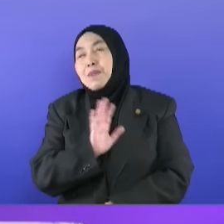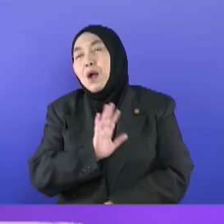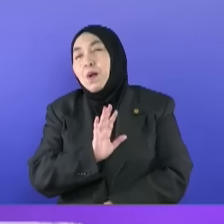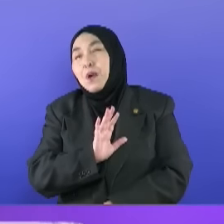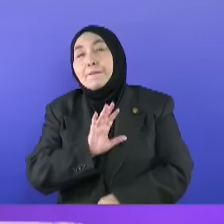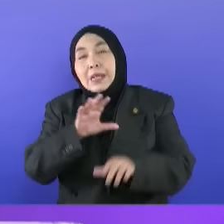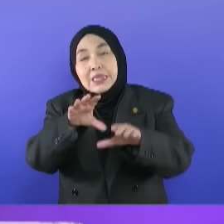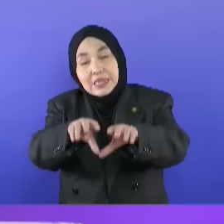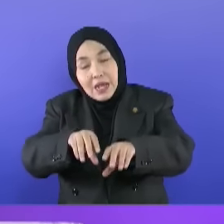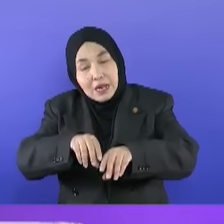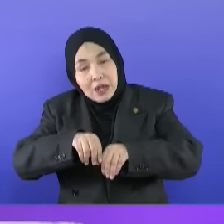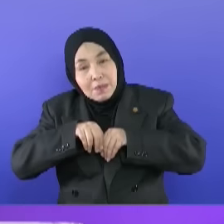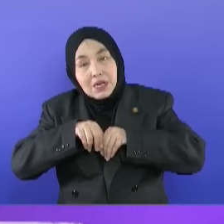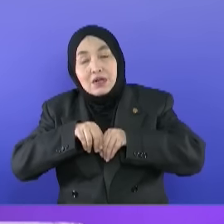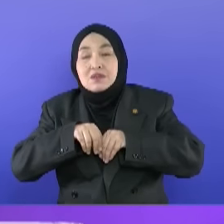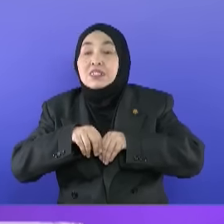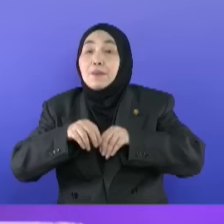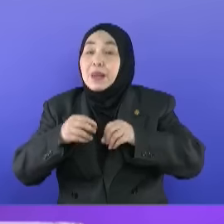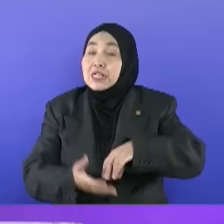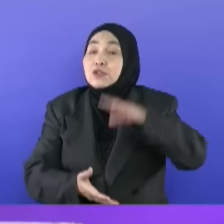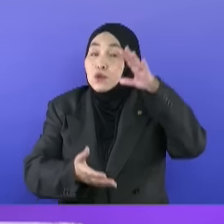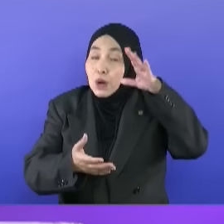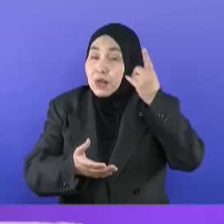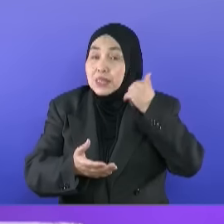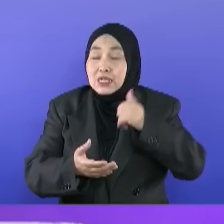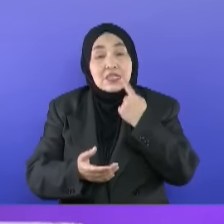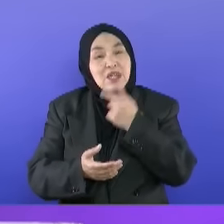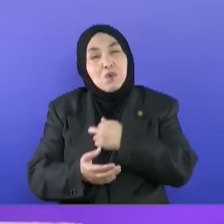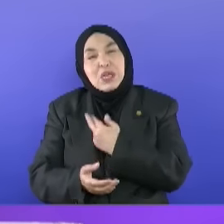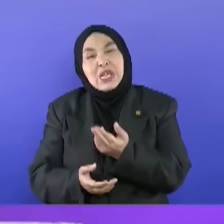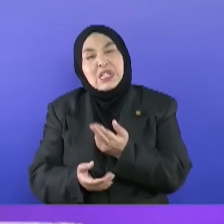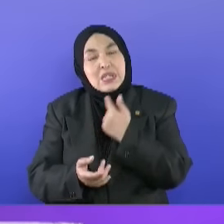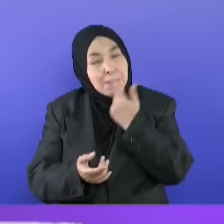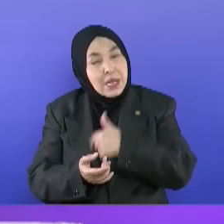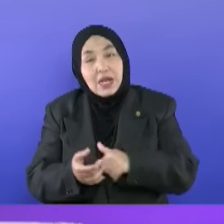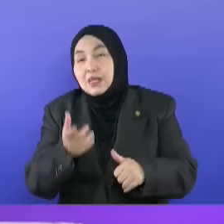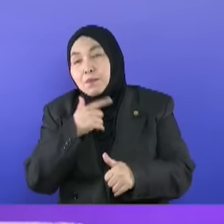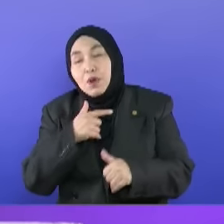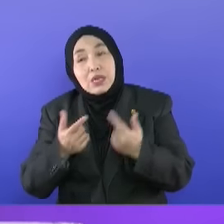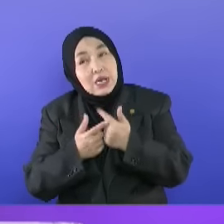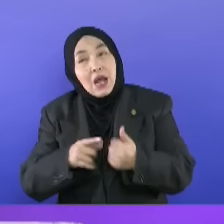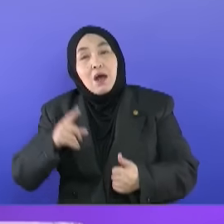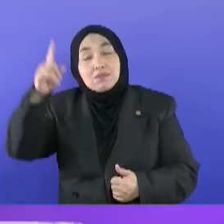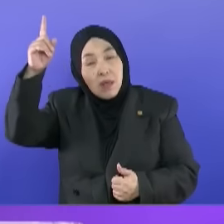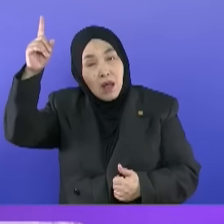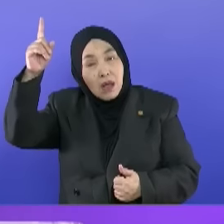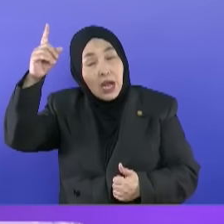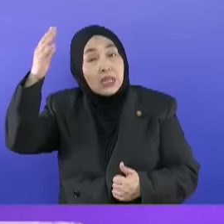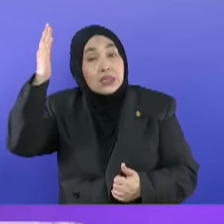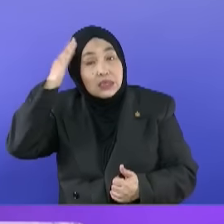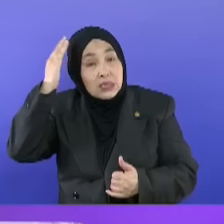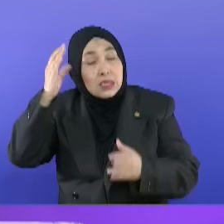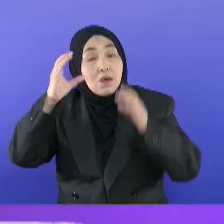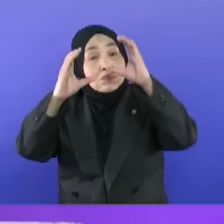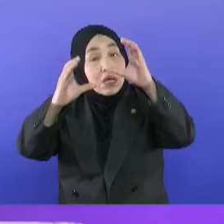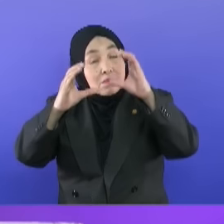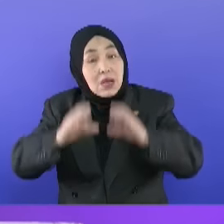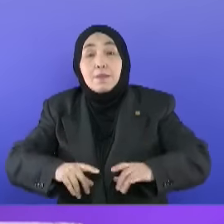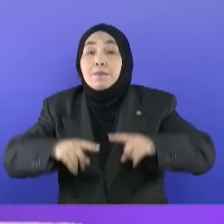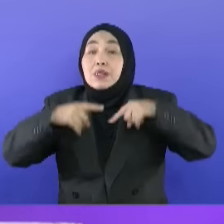seruan jadi jutawan tadi dia rugi. Tapi siapa yang tidak mahu menyahut seruan daripada Allah untuk mengetahui formula